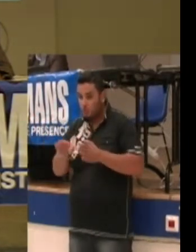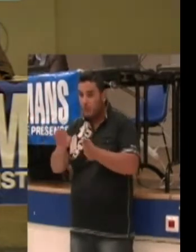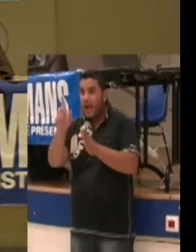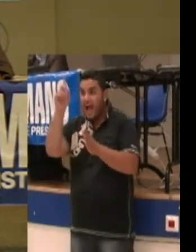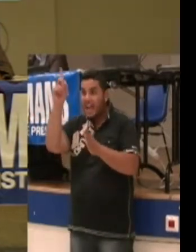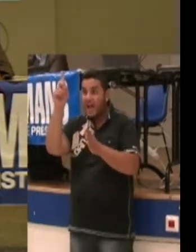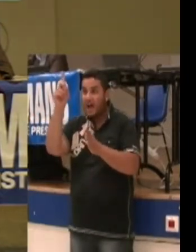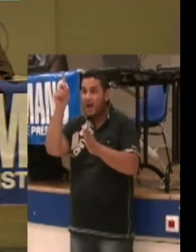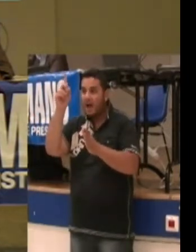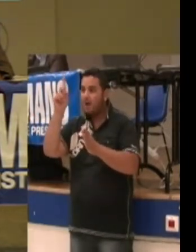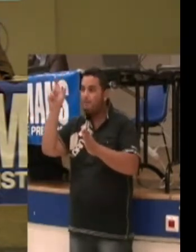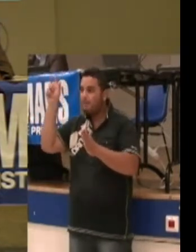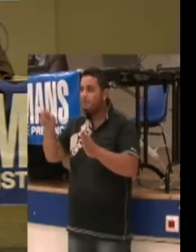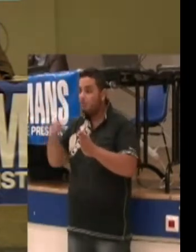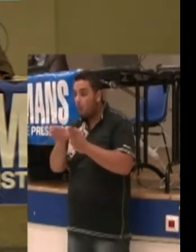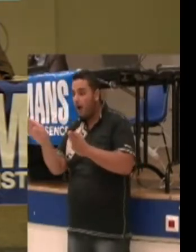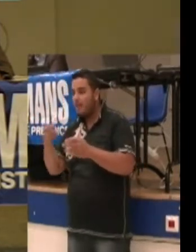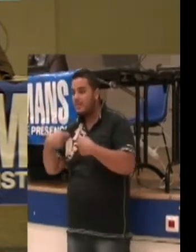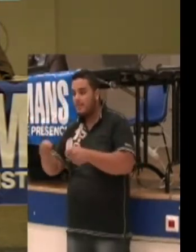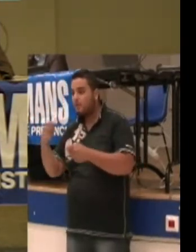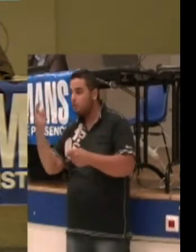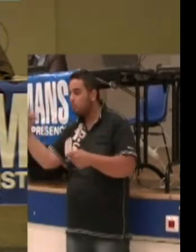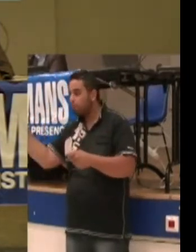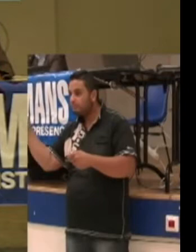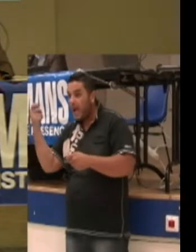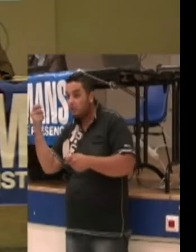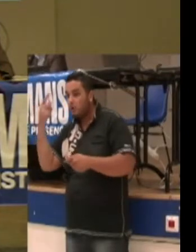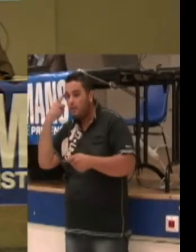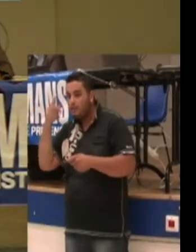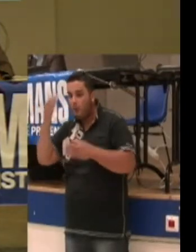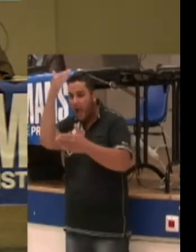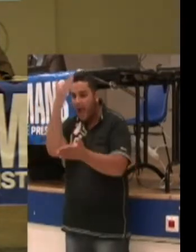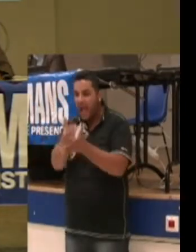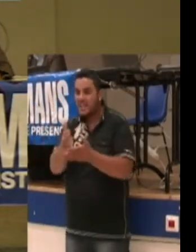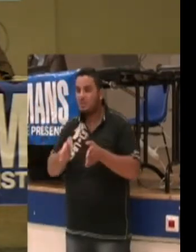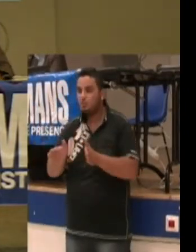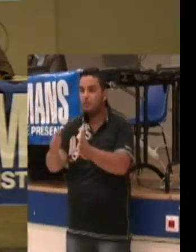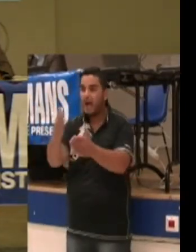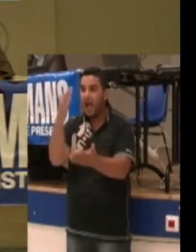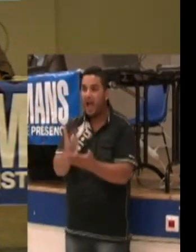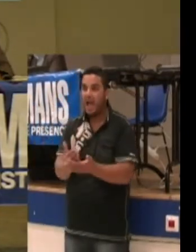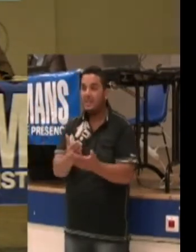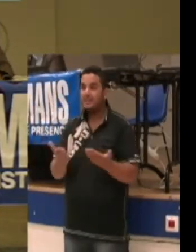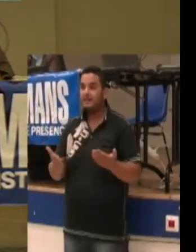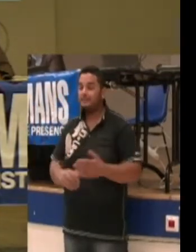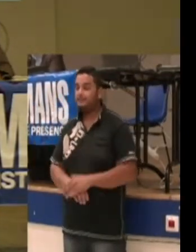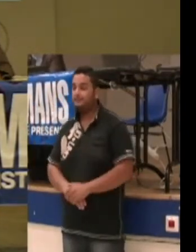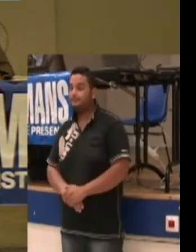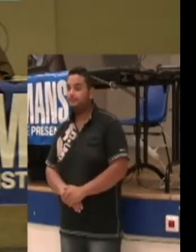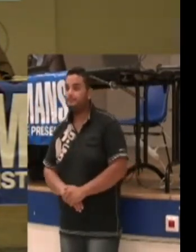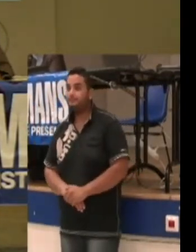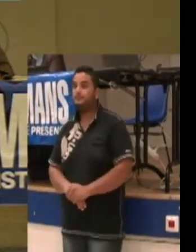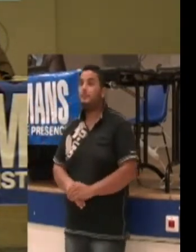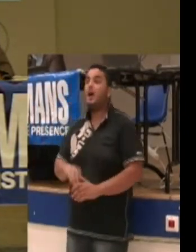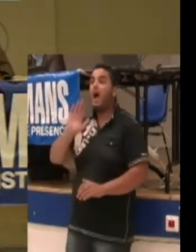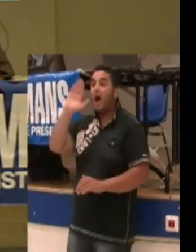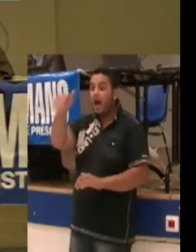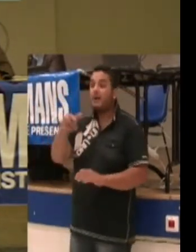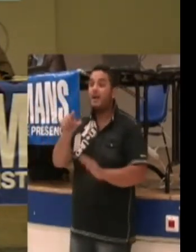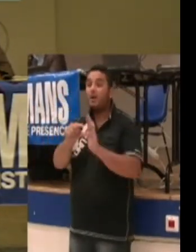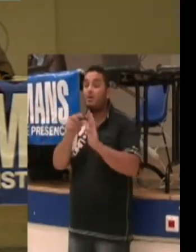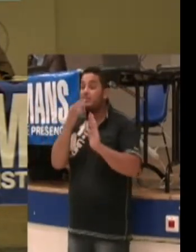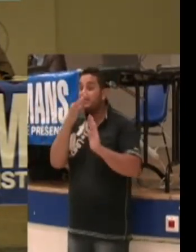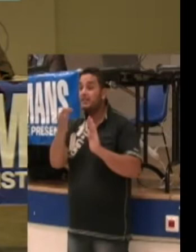Ok? Alladhina kafaru yasuddu an sabilillah. Sayunfiquna, ils vont la dépenser. Ensuite, ce sera des regrets pour vous. Thumma takunu alayhim